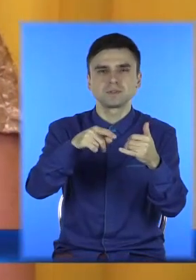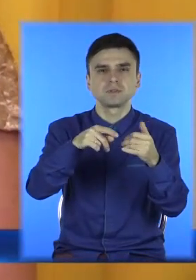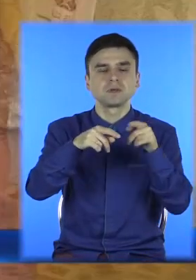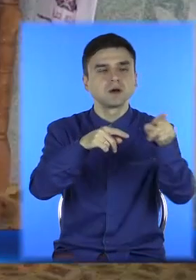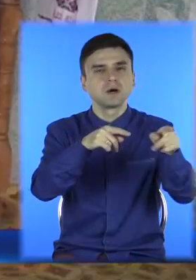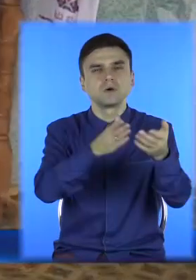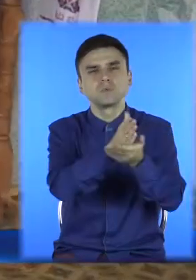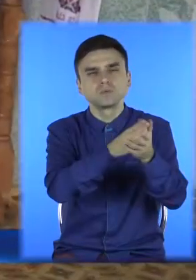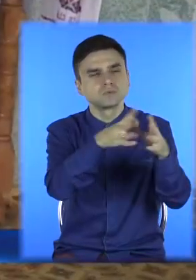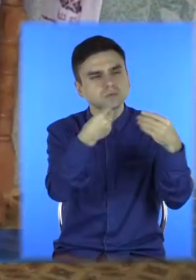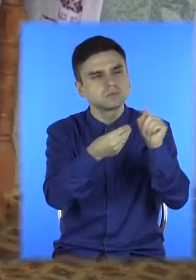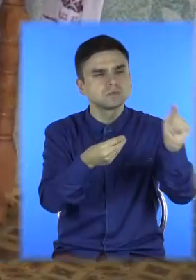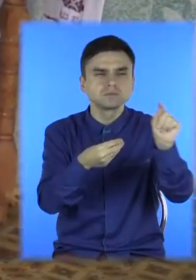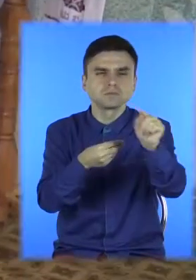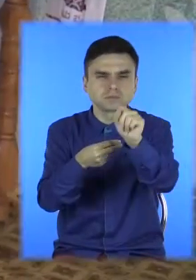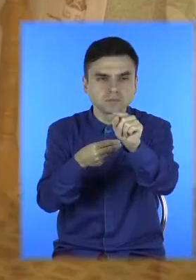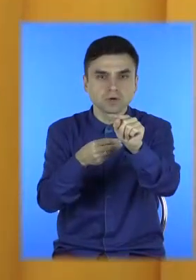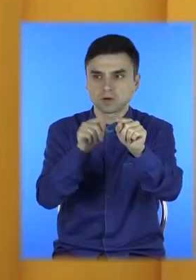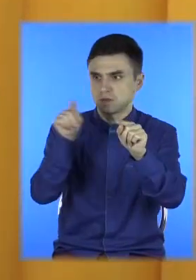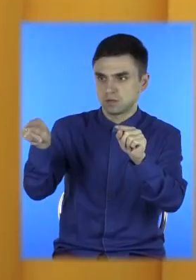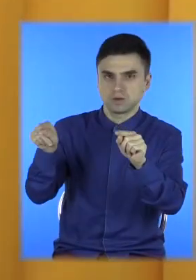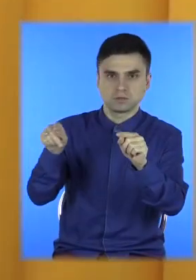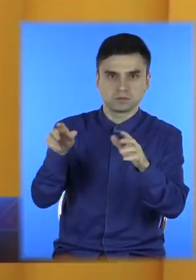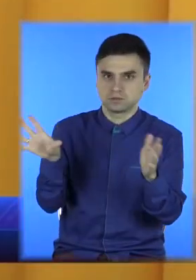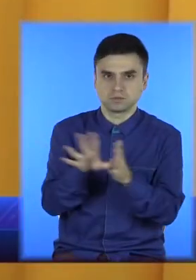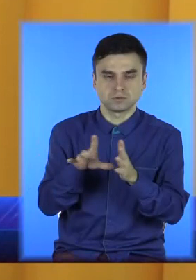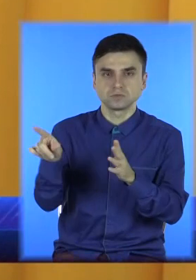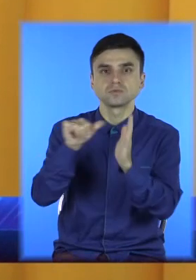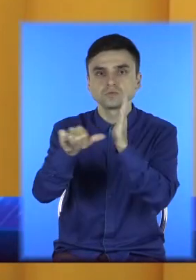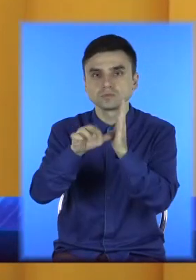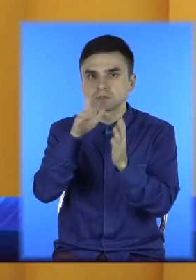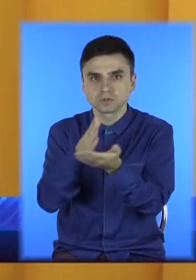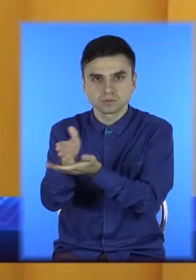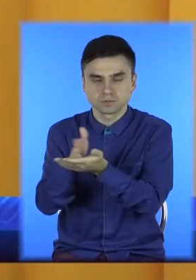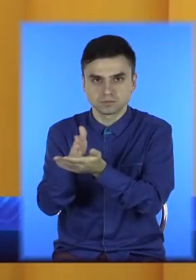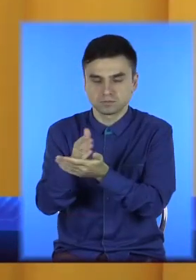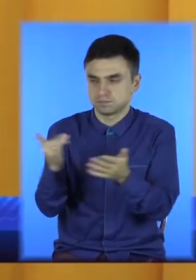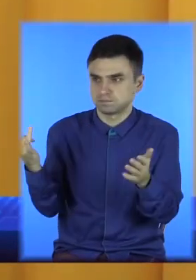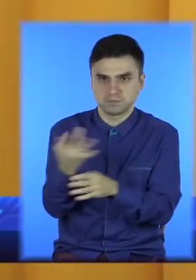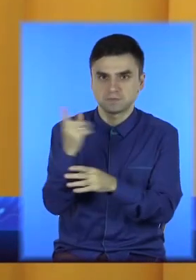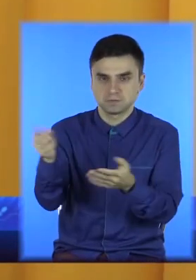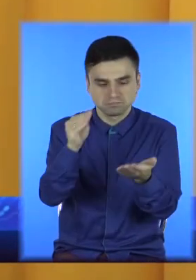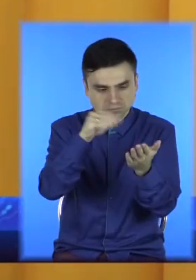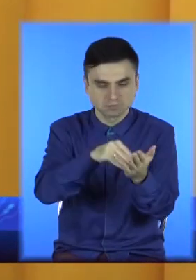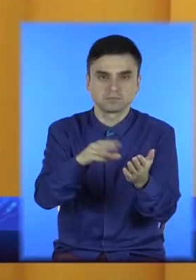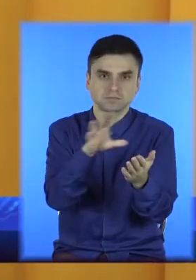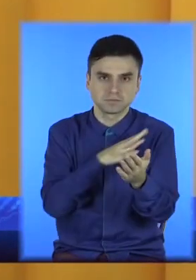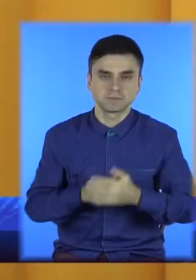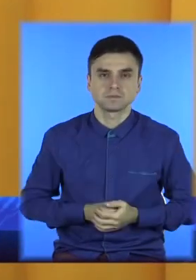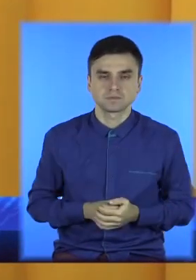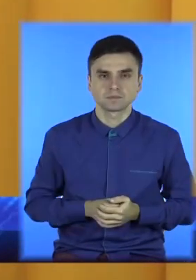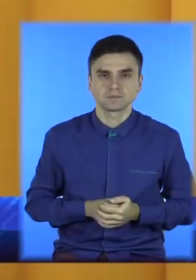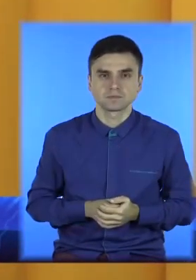такої щасливої сімейної пари ще не бачила. На сьогоднішній день у Золотій книзі металургійного відділу